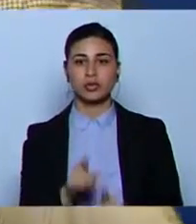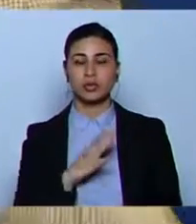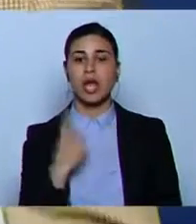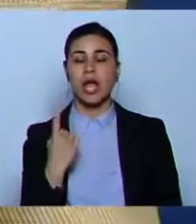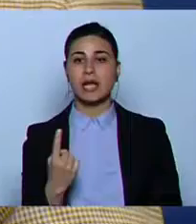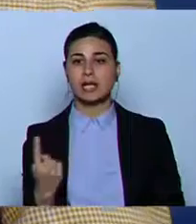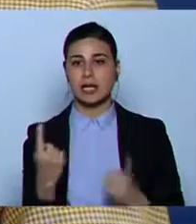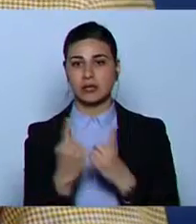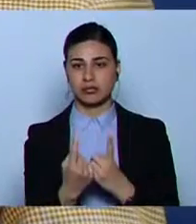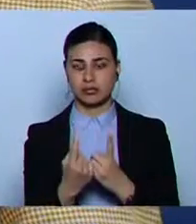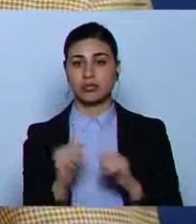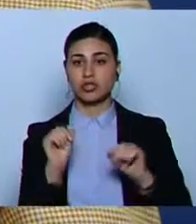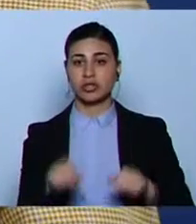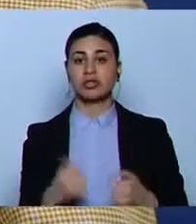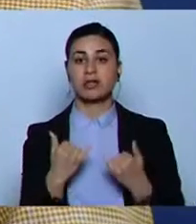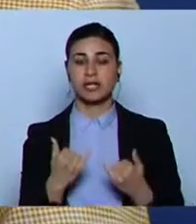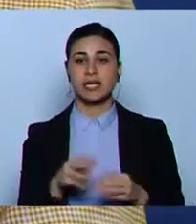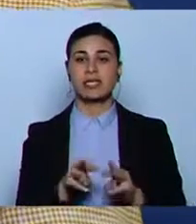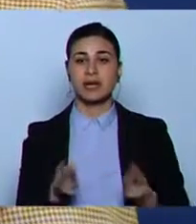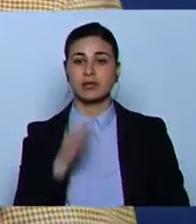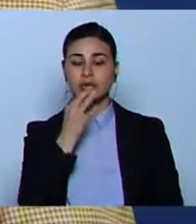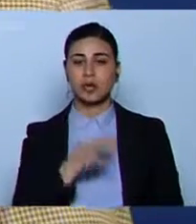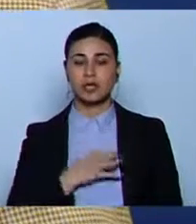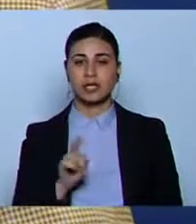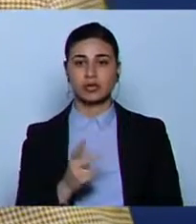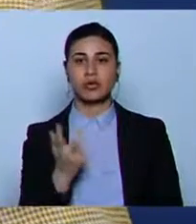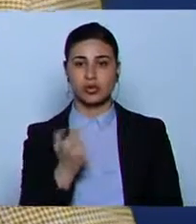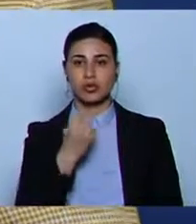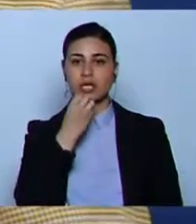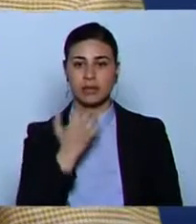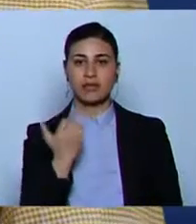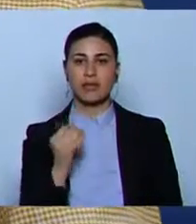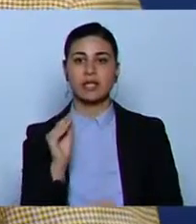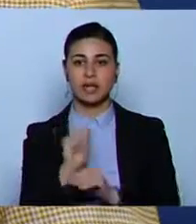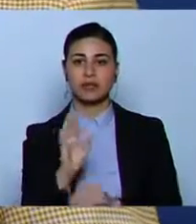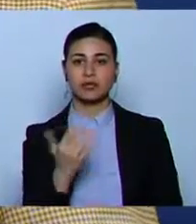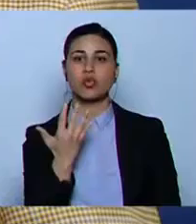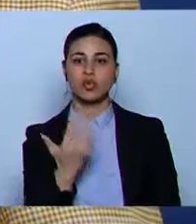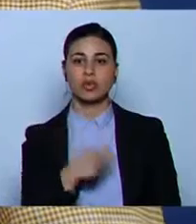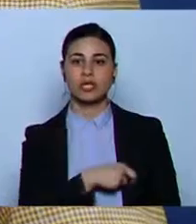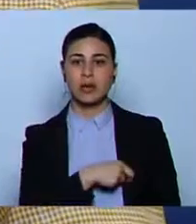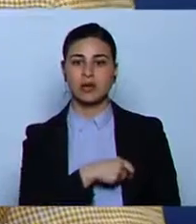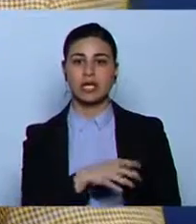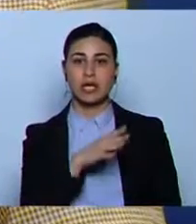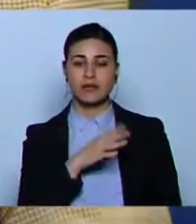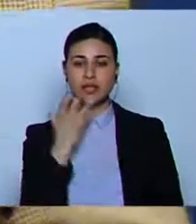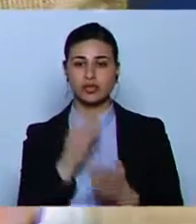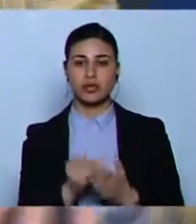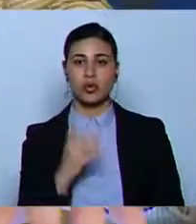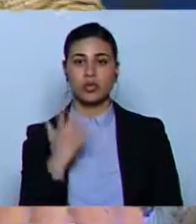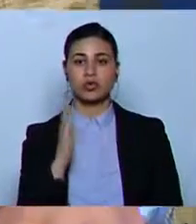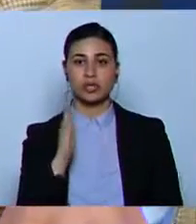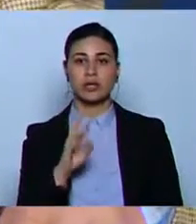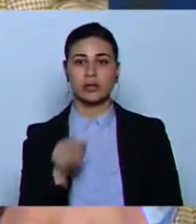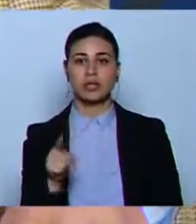ერთი. შესაძლებელია დღეს თქვა სამინისტრომ გითხრას, რომ კი ბატონო თქვენთან გავზდი და თქვა ხუთი დეპუტატი ყავდეს. ჩვენ რო ხუთი გვეყოლება